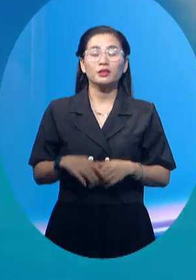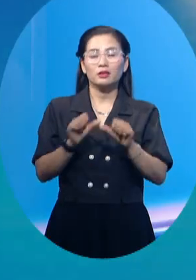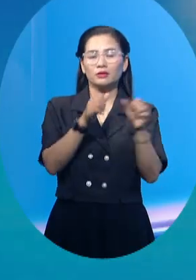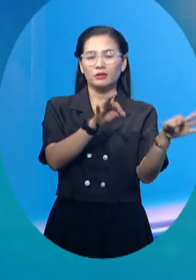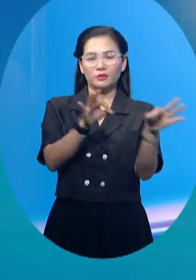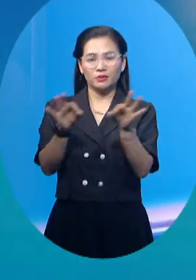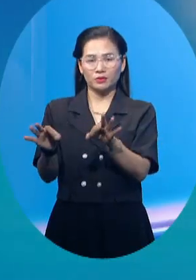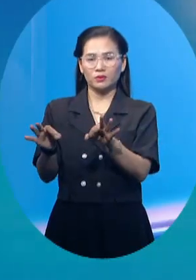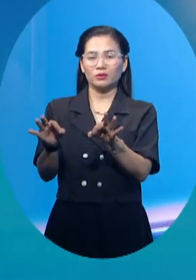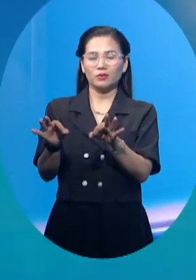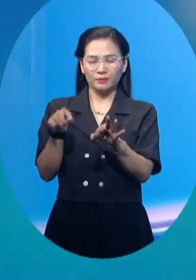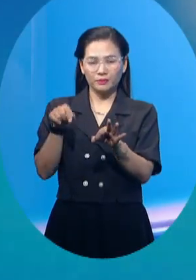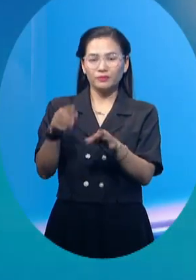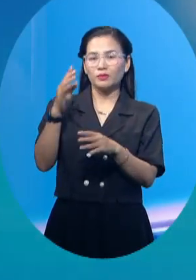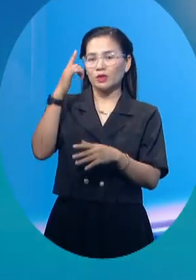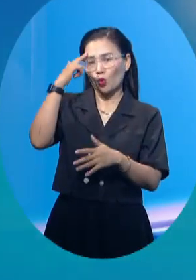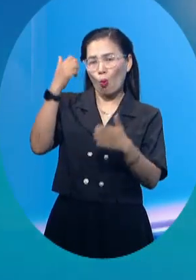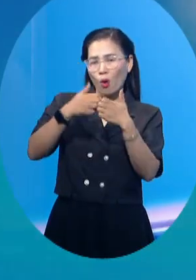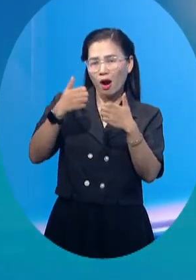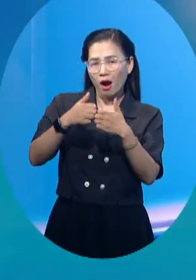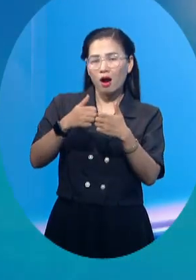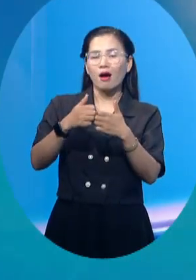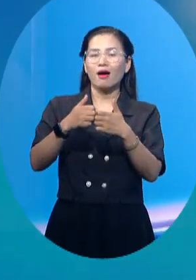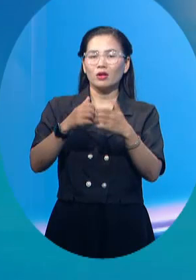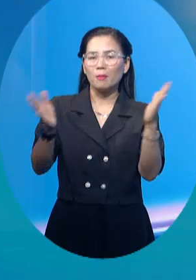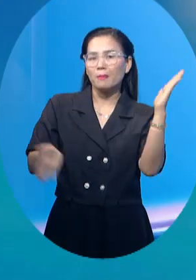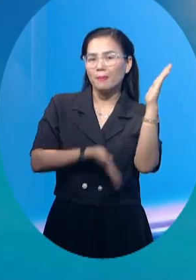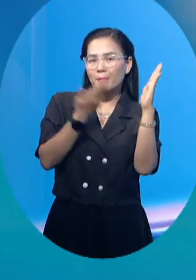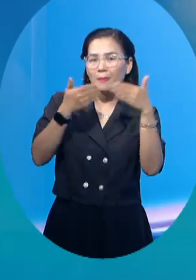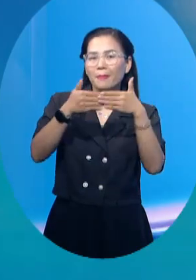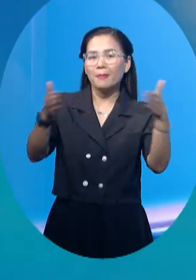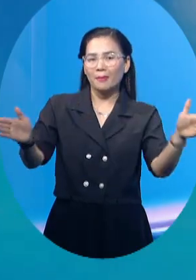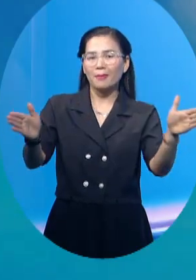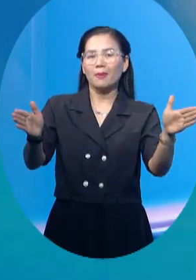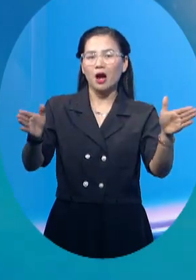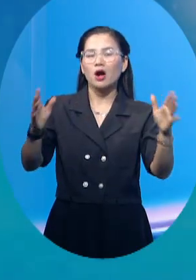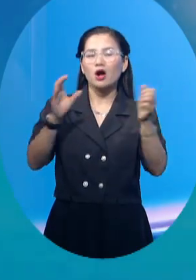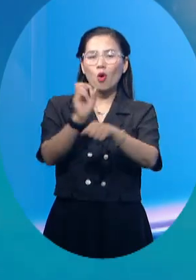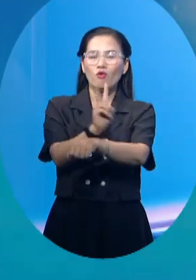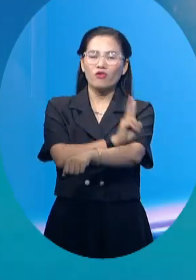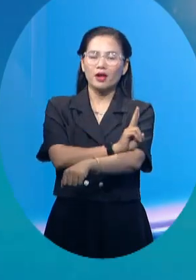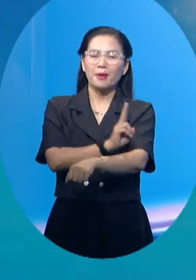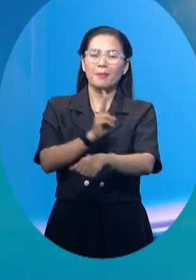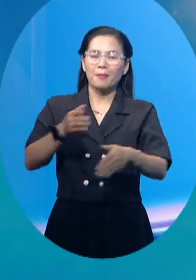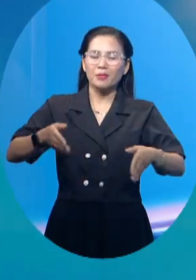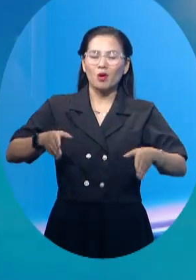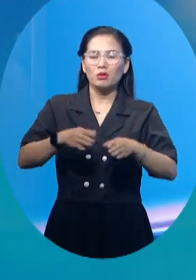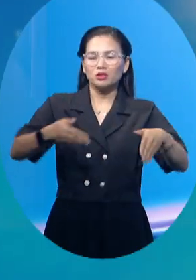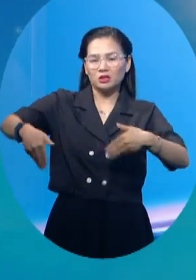Thành phố Thủ Đức, Thành phố Hồ Chí Minh đã họp báo thông tin về lễ khánh thành công viên bờ sông Sài Gòn và khai mạc tuần lễ hoạt động chào đón năm